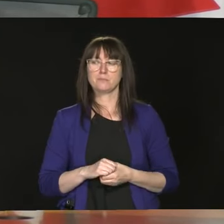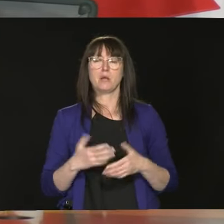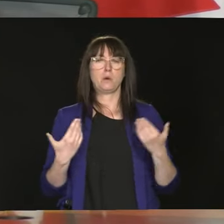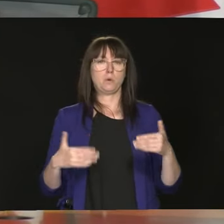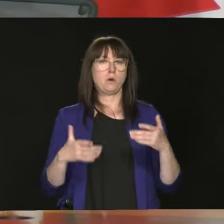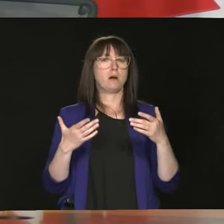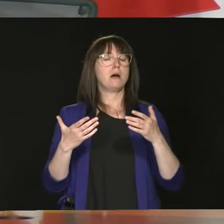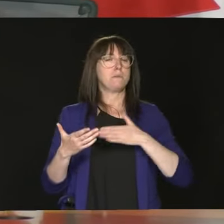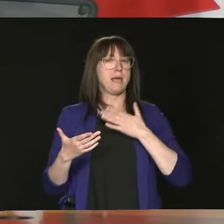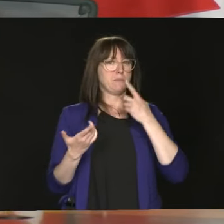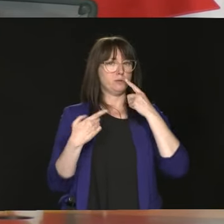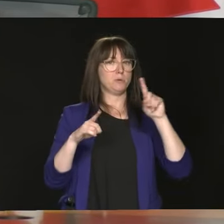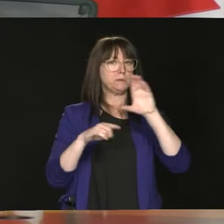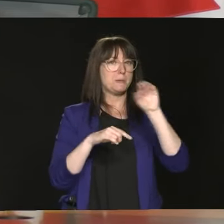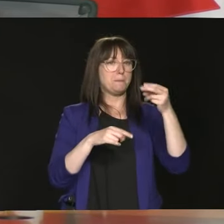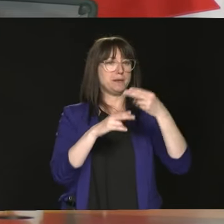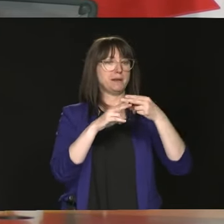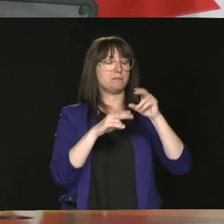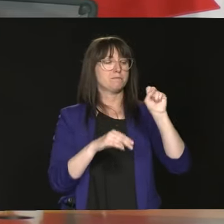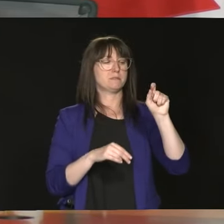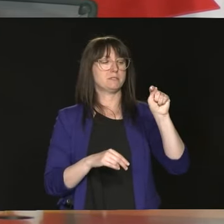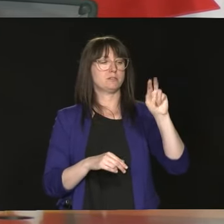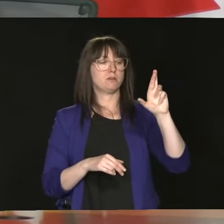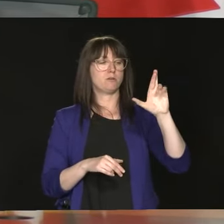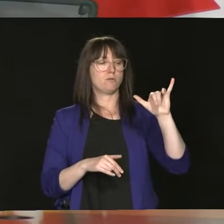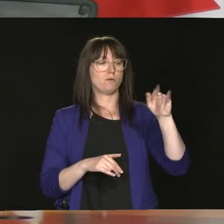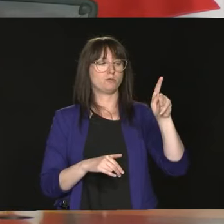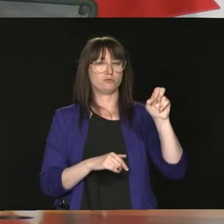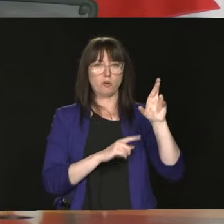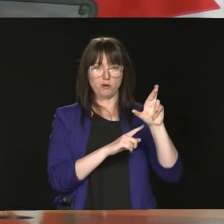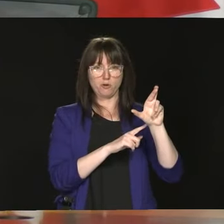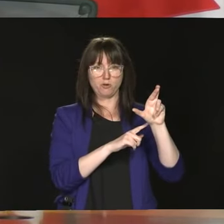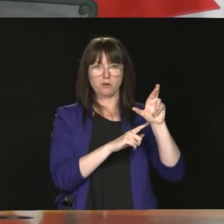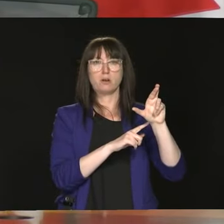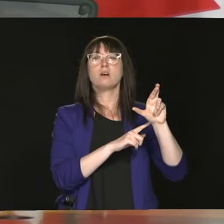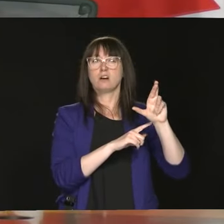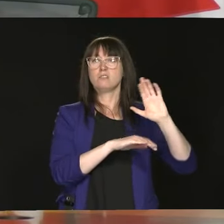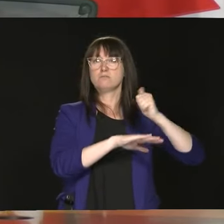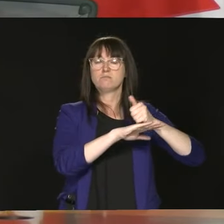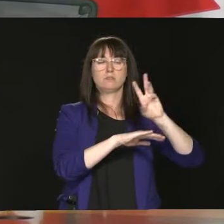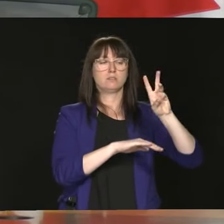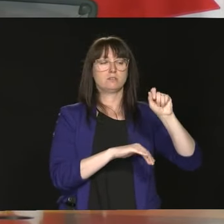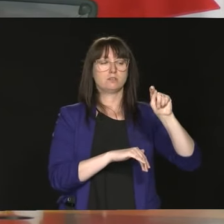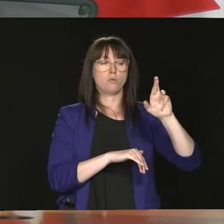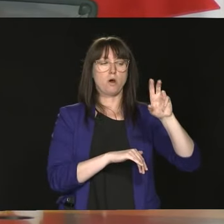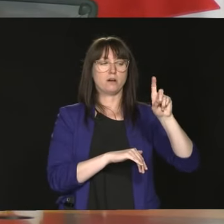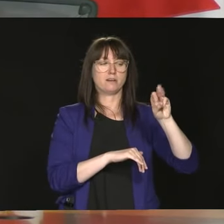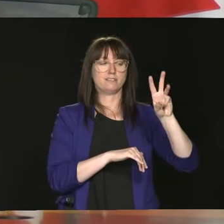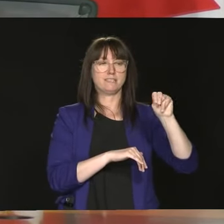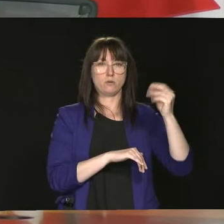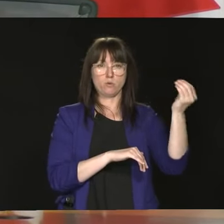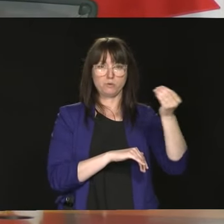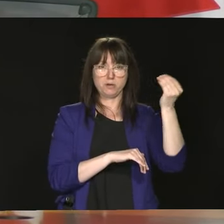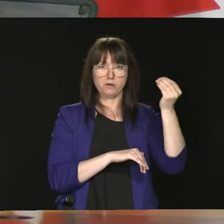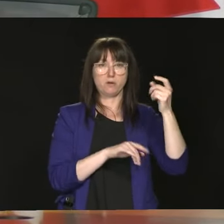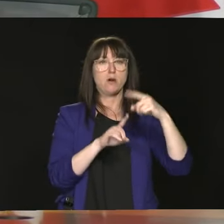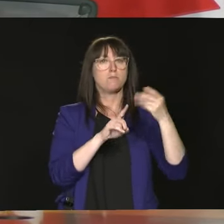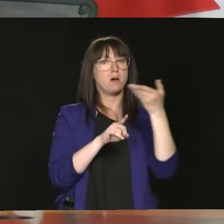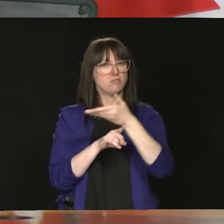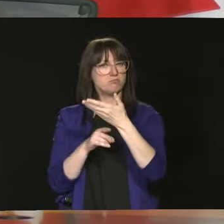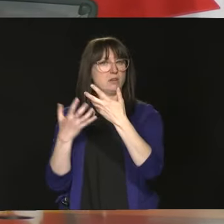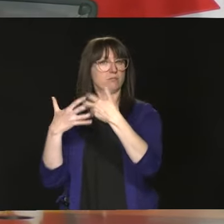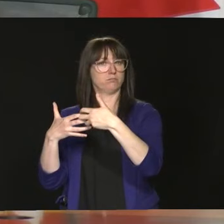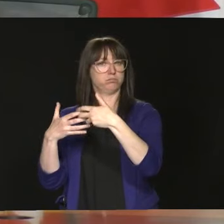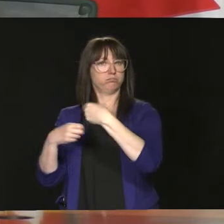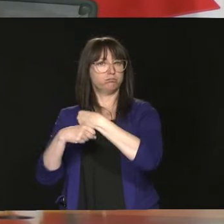est situé à Waterdown et dont la production se fait à Québec, nous fournira